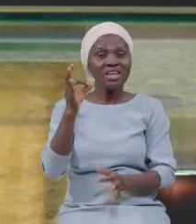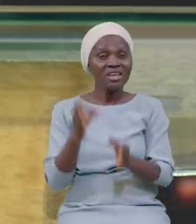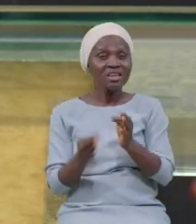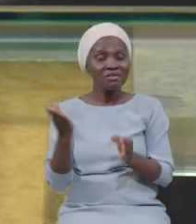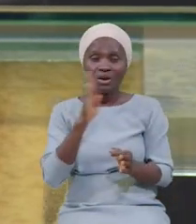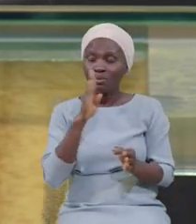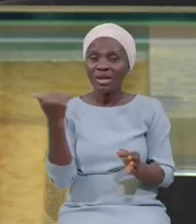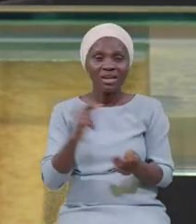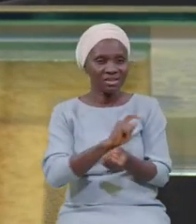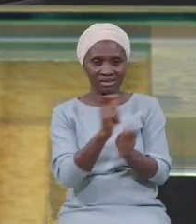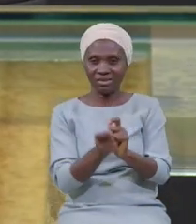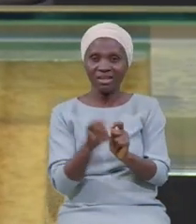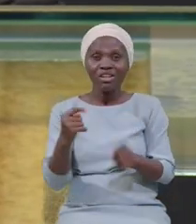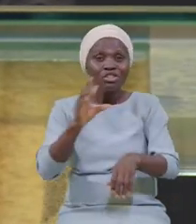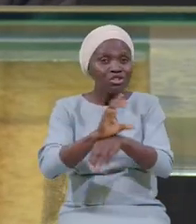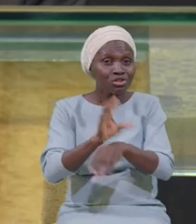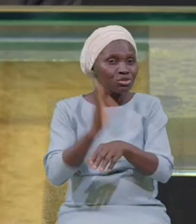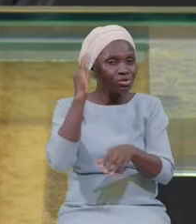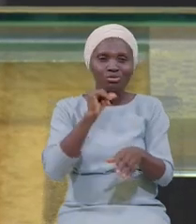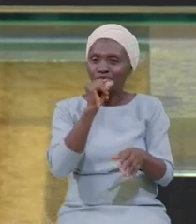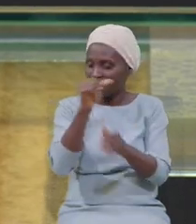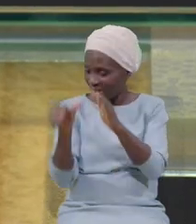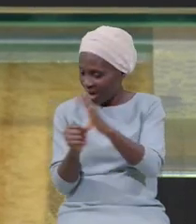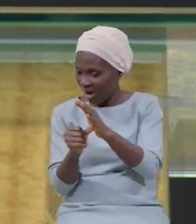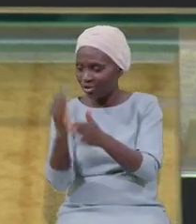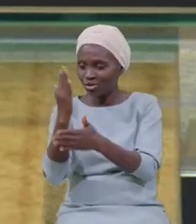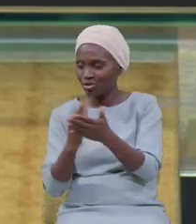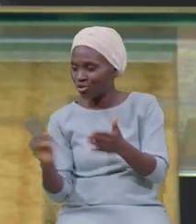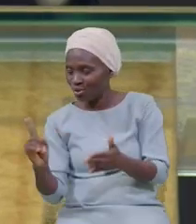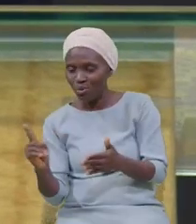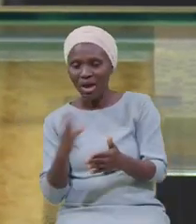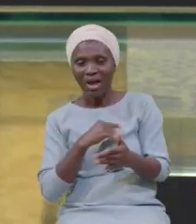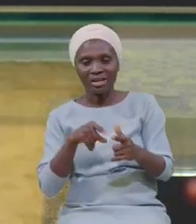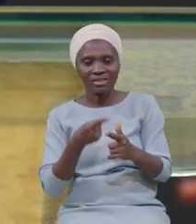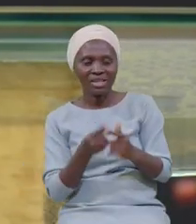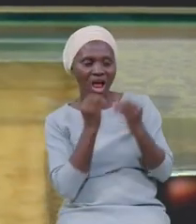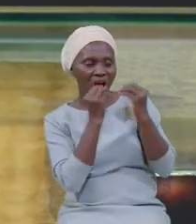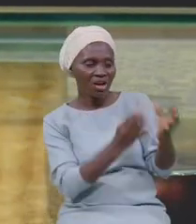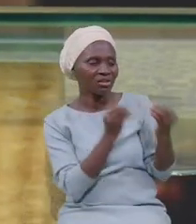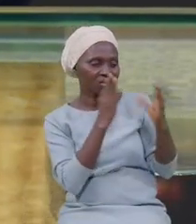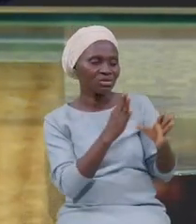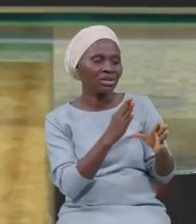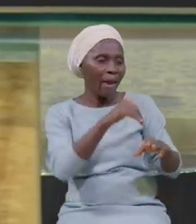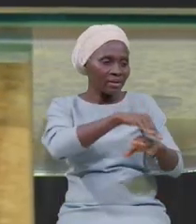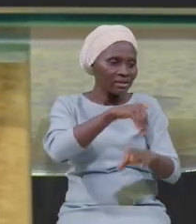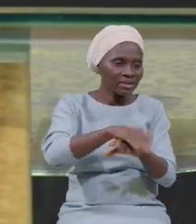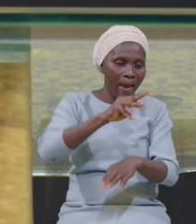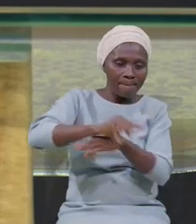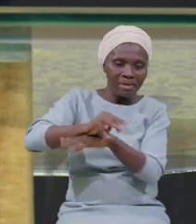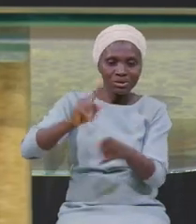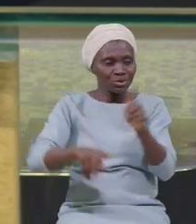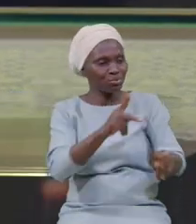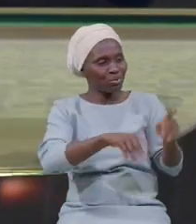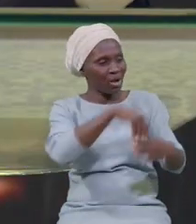ne doit pas se cacher derrière le rideau et jeter l'information, jeter des messages aux gens